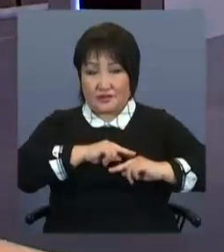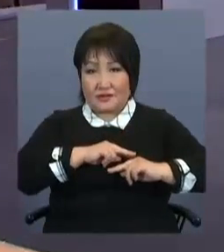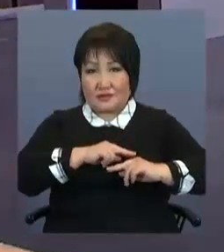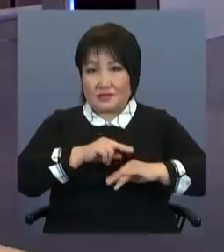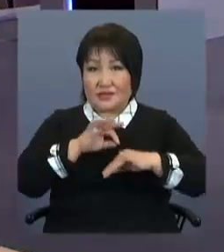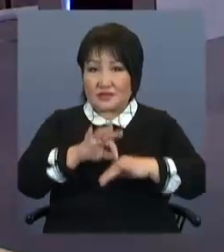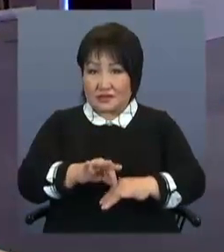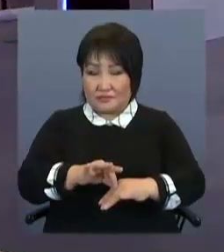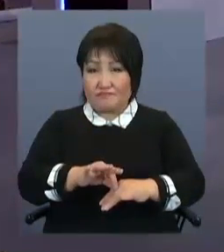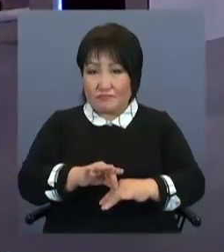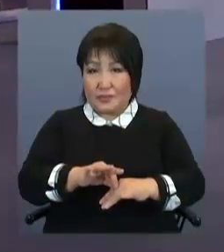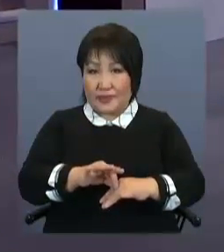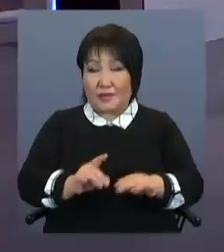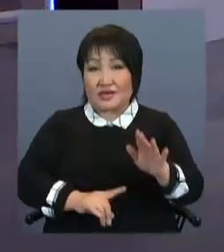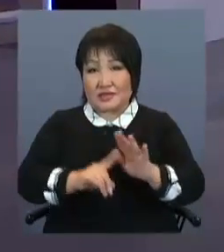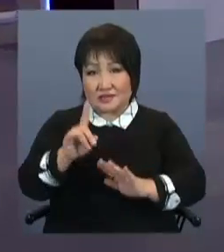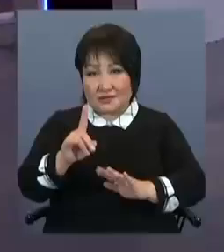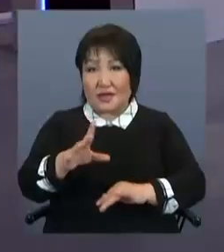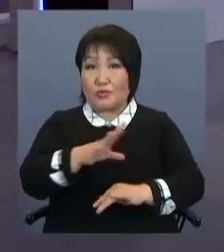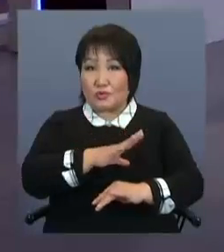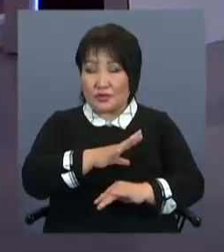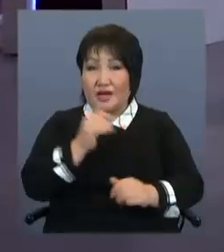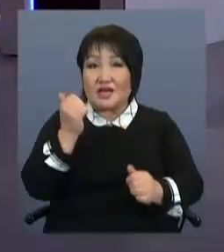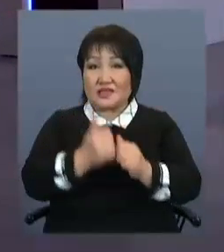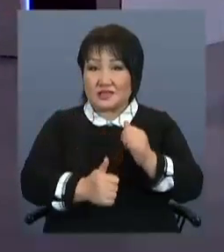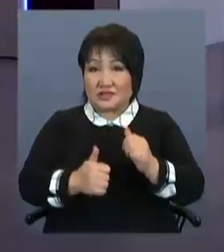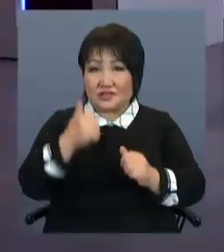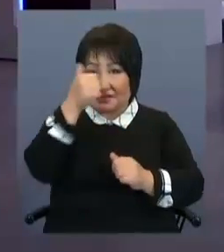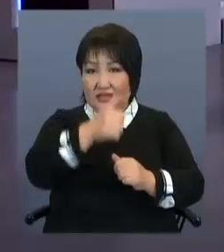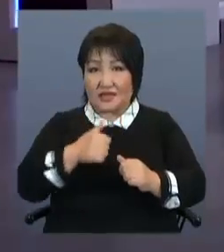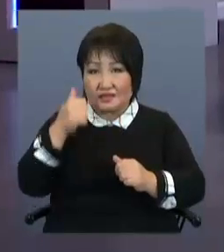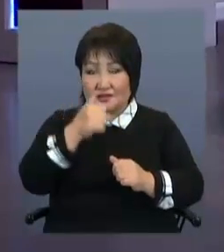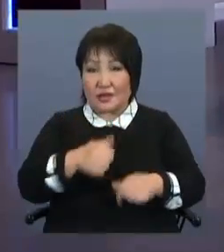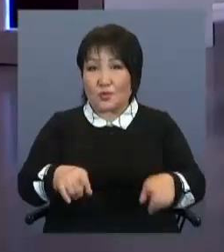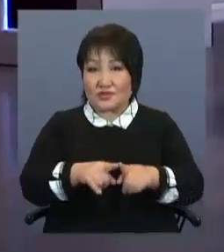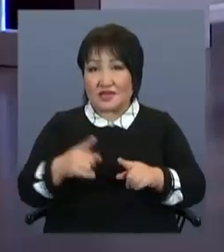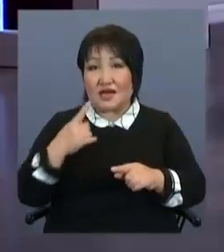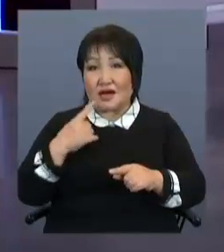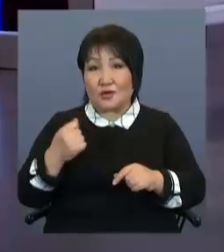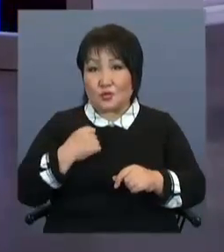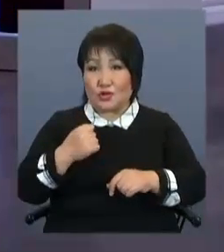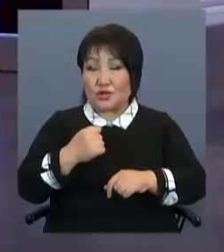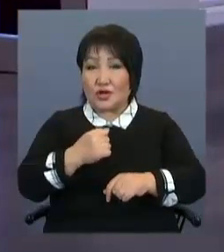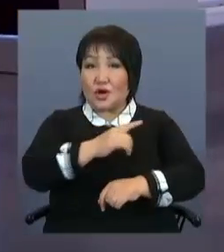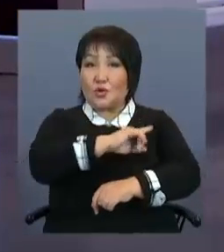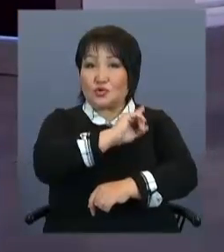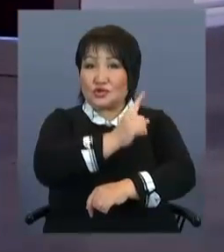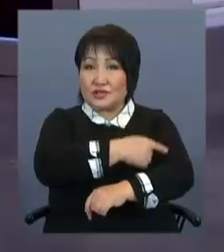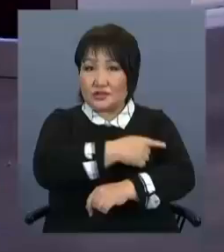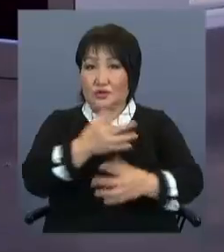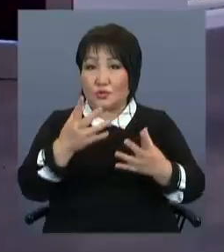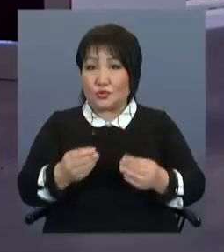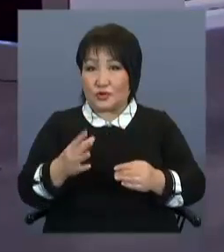Басқасында болдым. Ал жыл сайын осындай қарулы күштердің күні болғанда ардагерлер шақырып